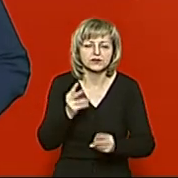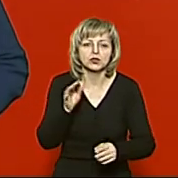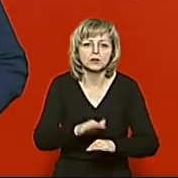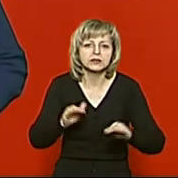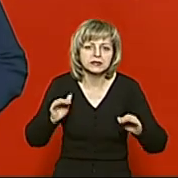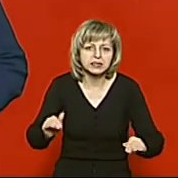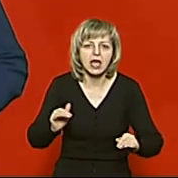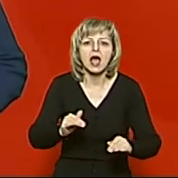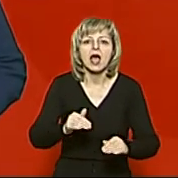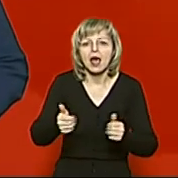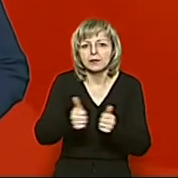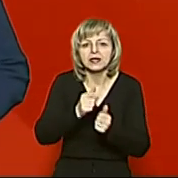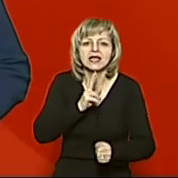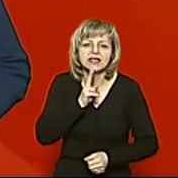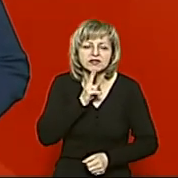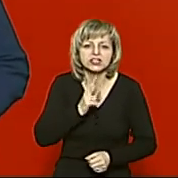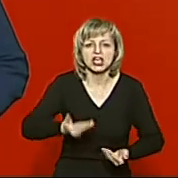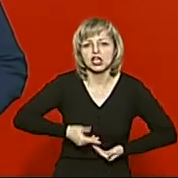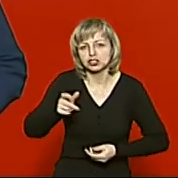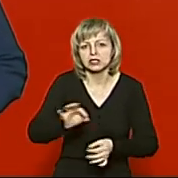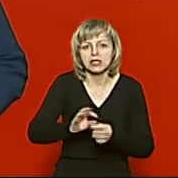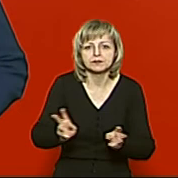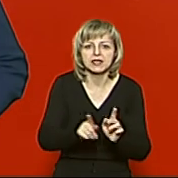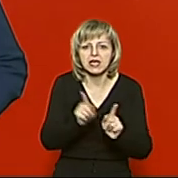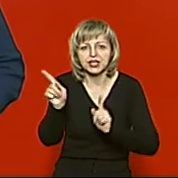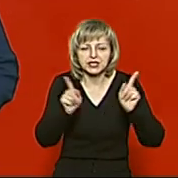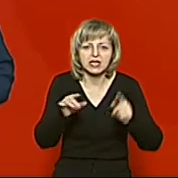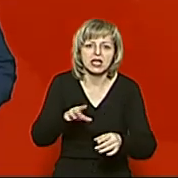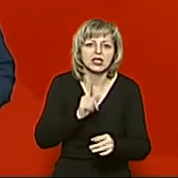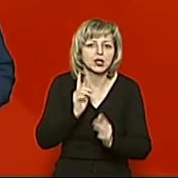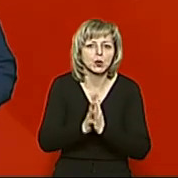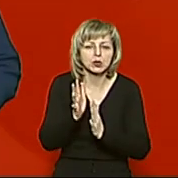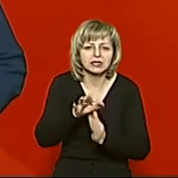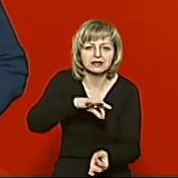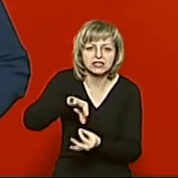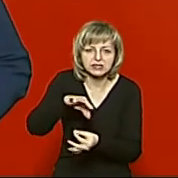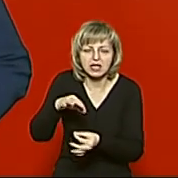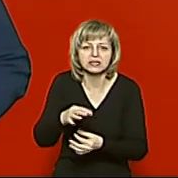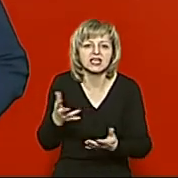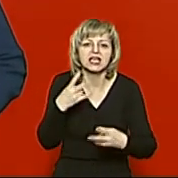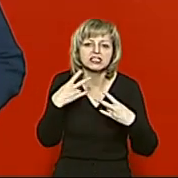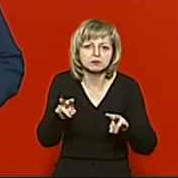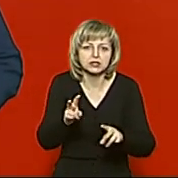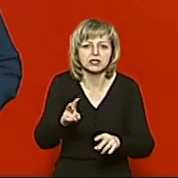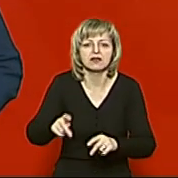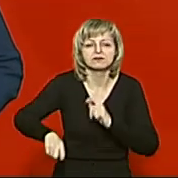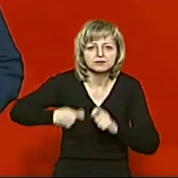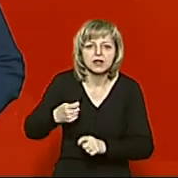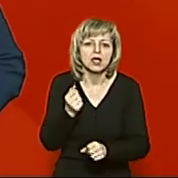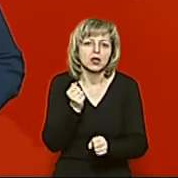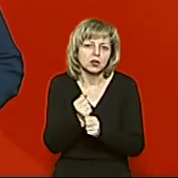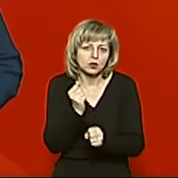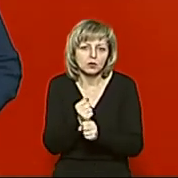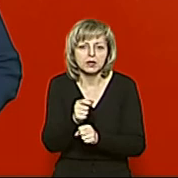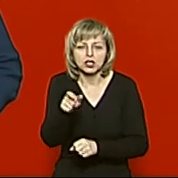поблизу міста Ківерці житель району спалював гілля та рослинні залишки. Яких збитків завдають довкіллю пожежі в екосистемах,